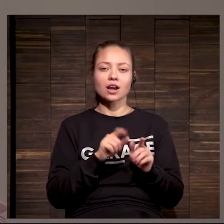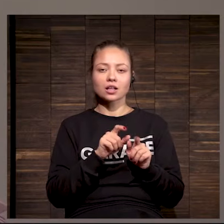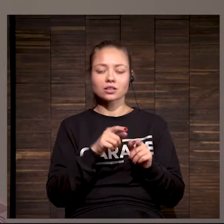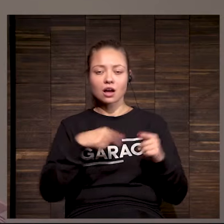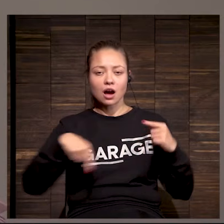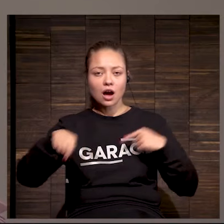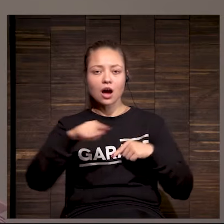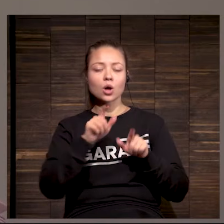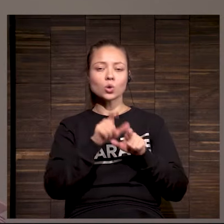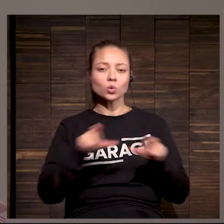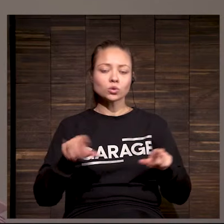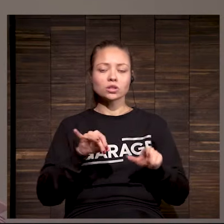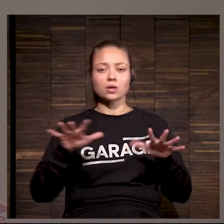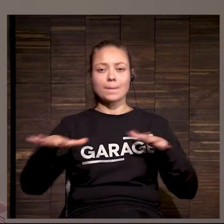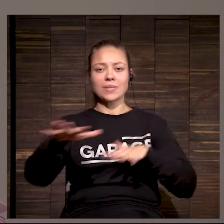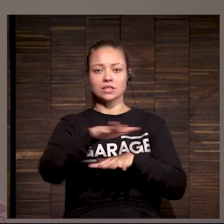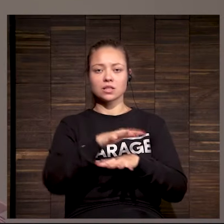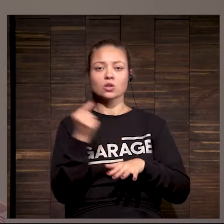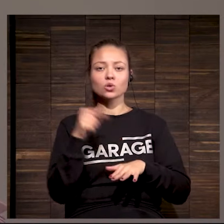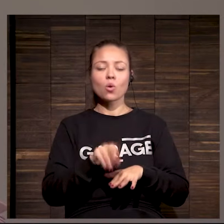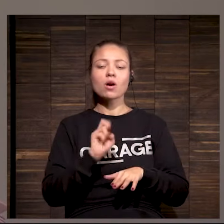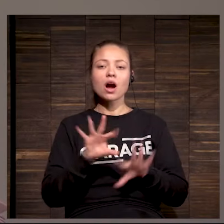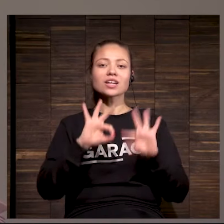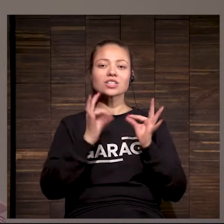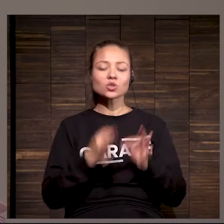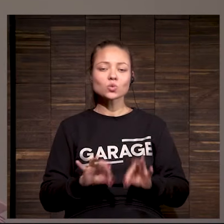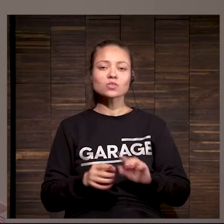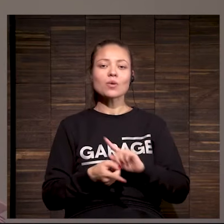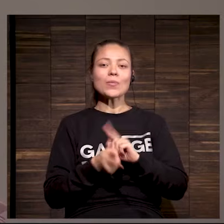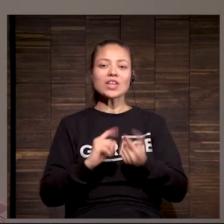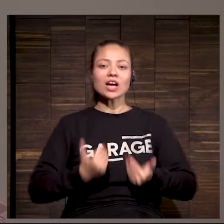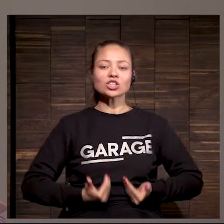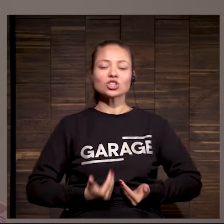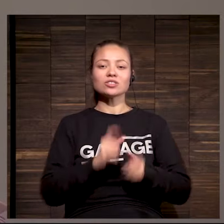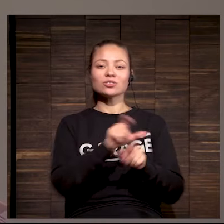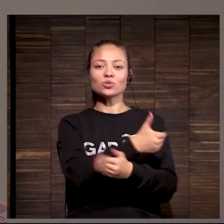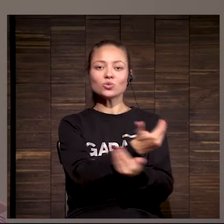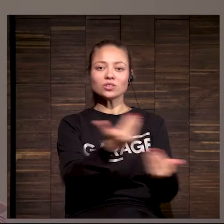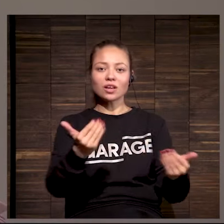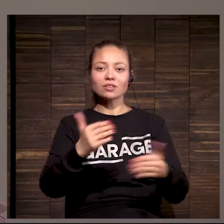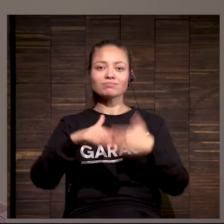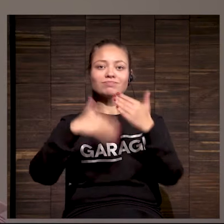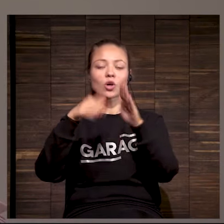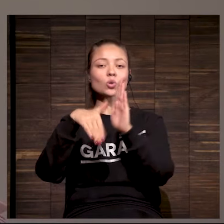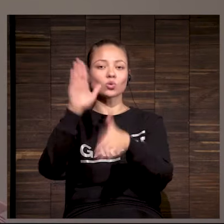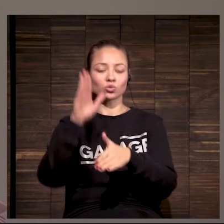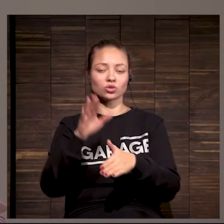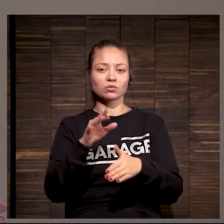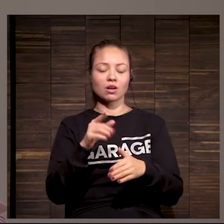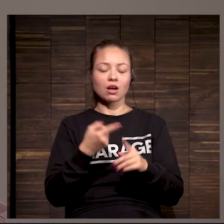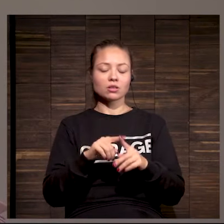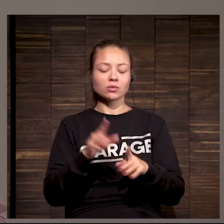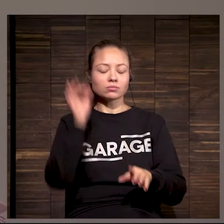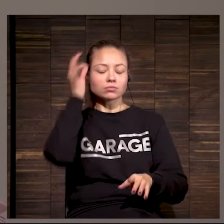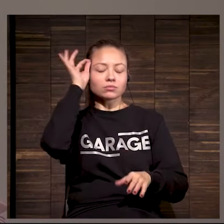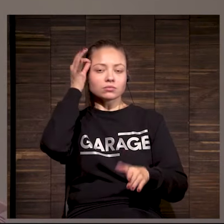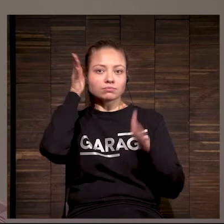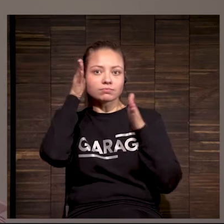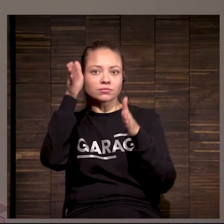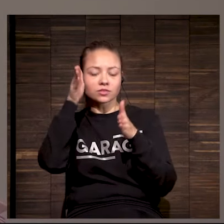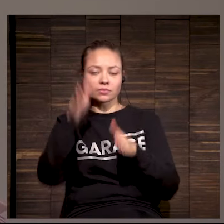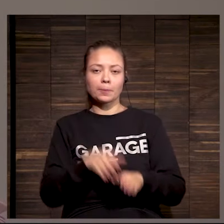искусство меняет жизни людей к лучшему для меня это стало такой одержимостью в